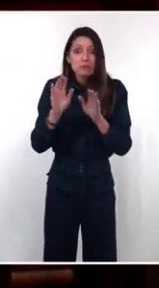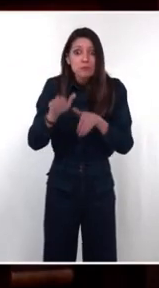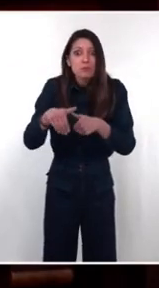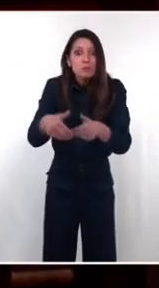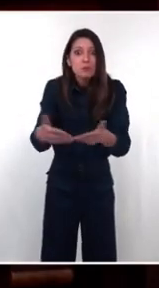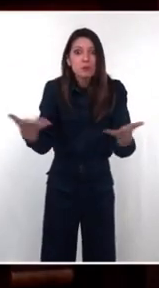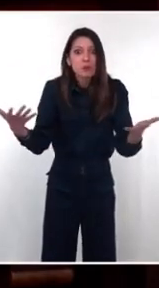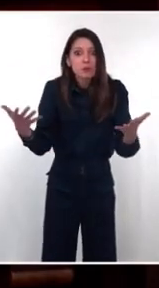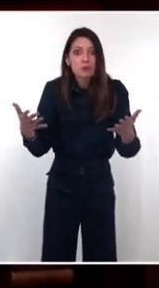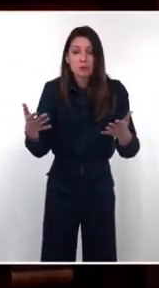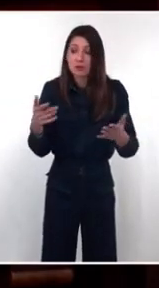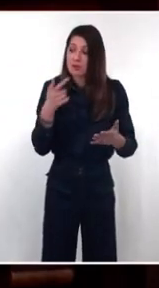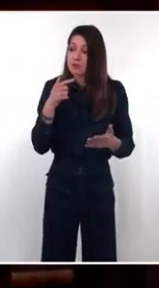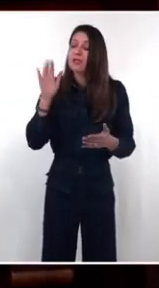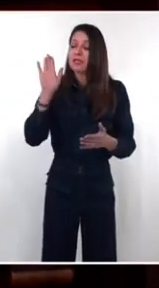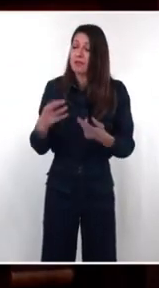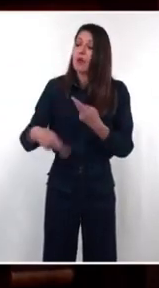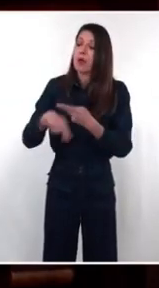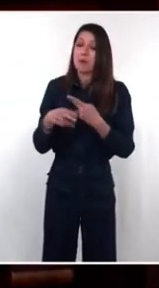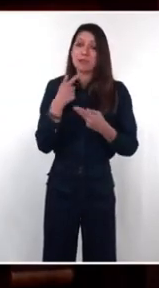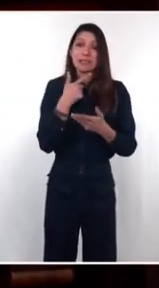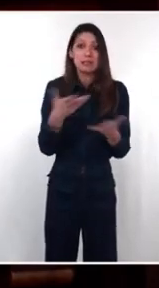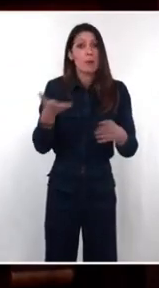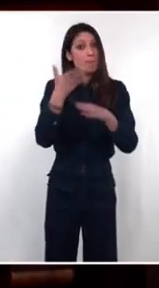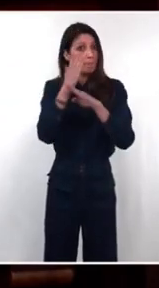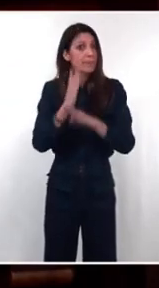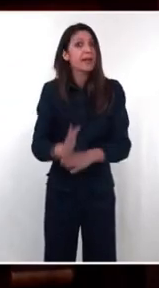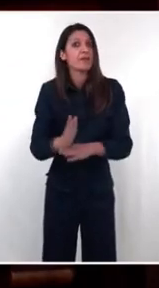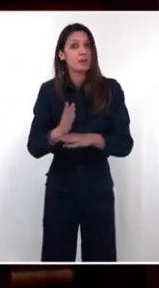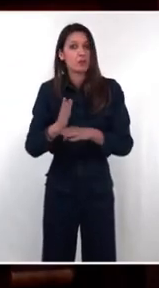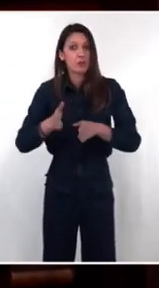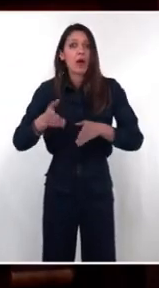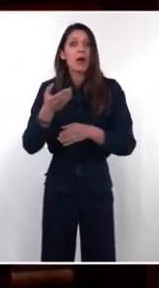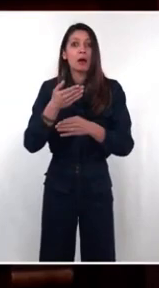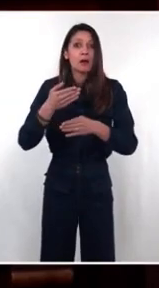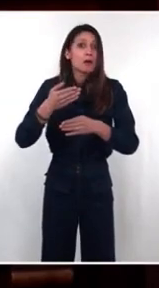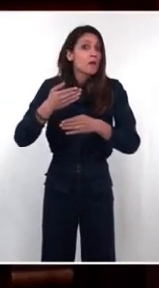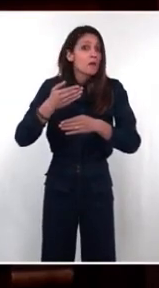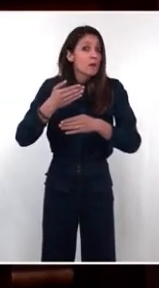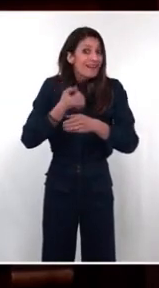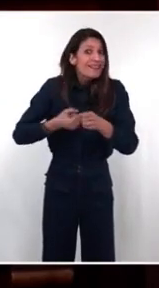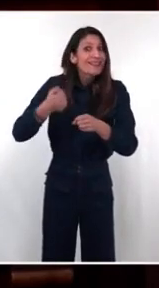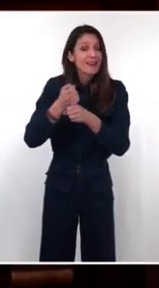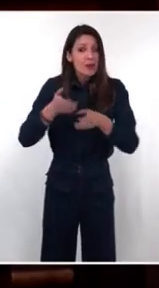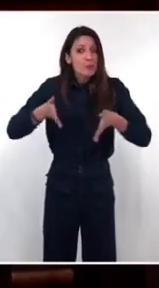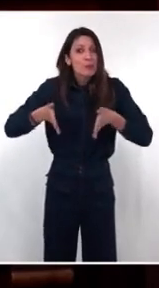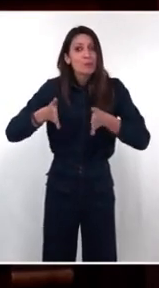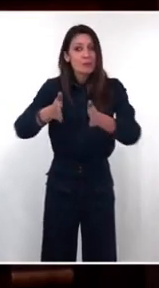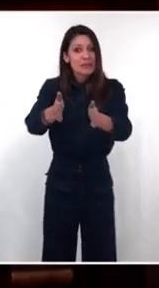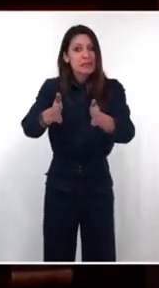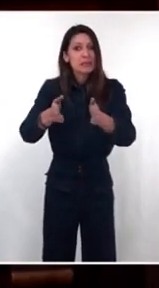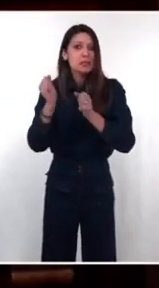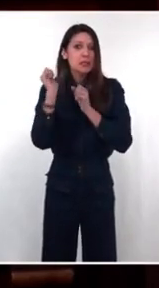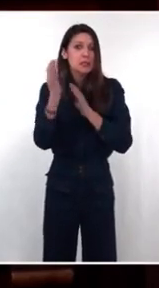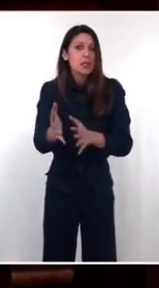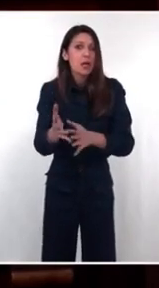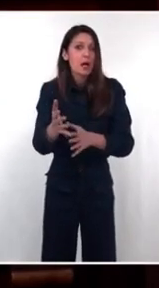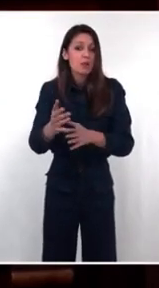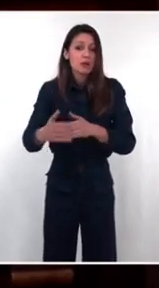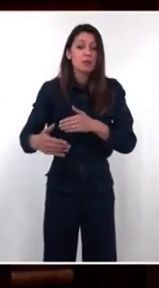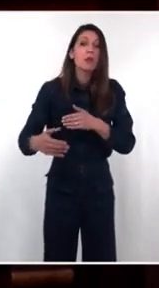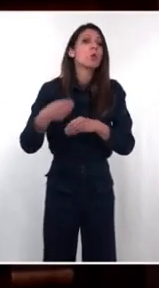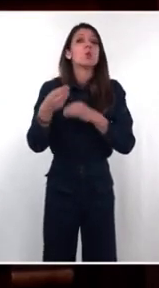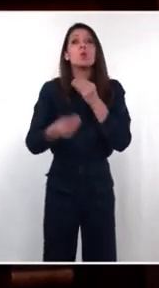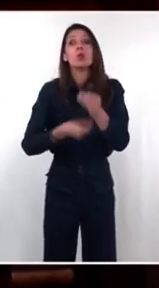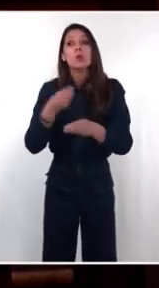dire sincèrement si cet aménagement rêve, il va se limiter à ce qu'il est aujourd'hui ou est-ce qu'il va en effet